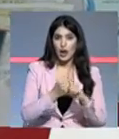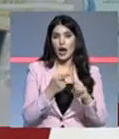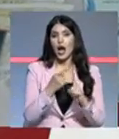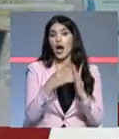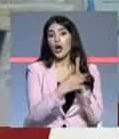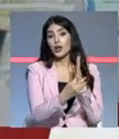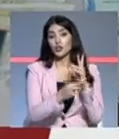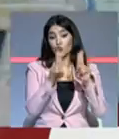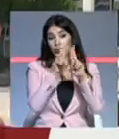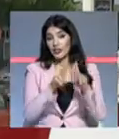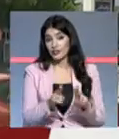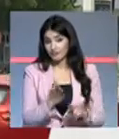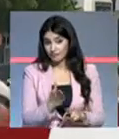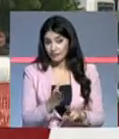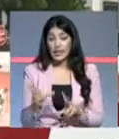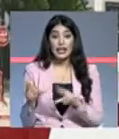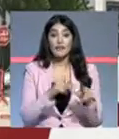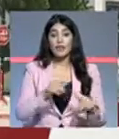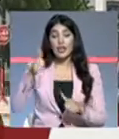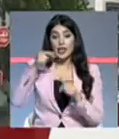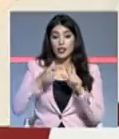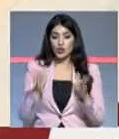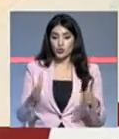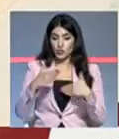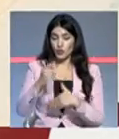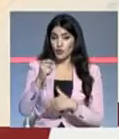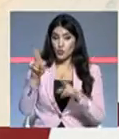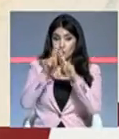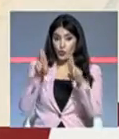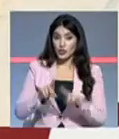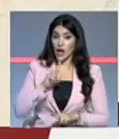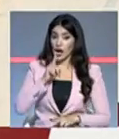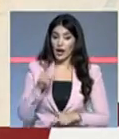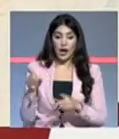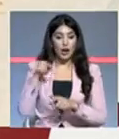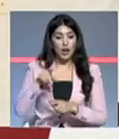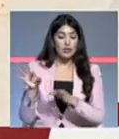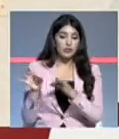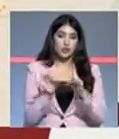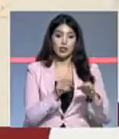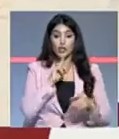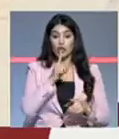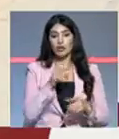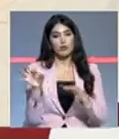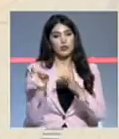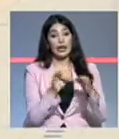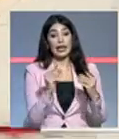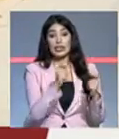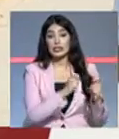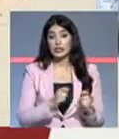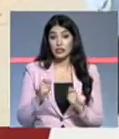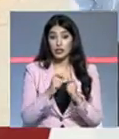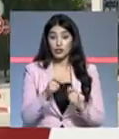السيولة الدولية. هذا ويذكر أن صندوق النقد الدولي اشترط توفر الاستقرار السياسي وتوافقا بين جميع الأطراف